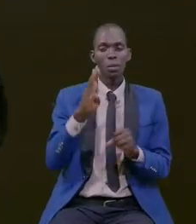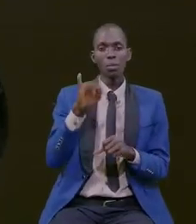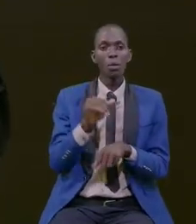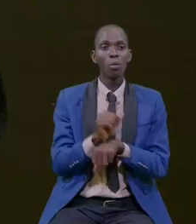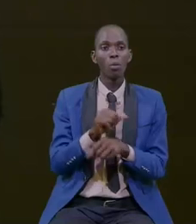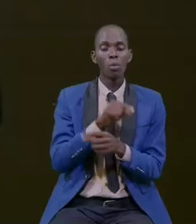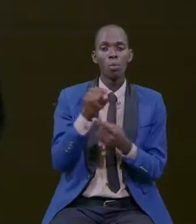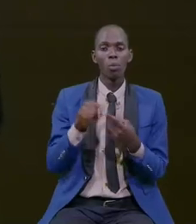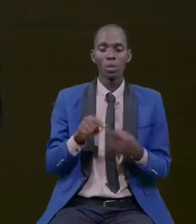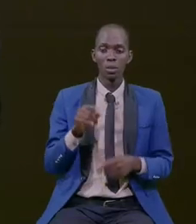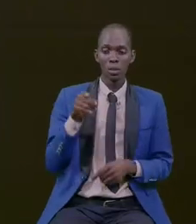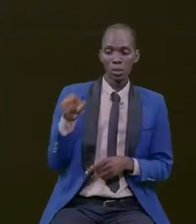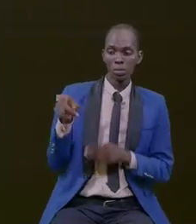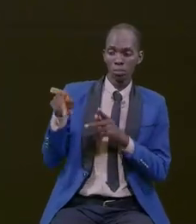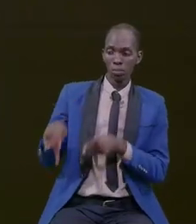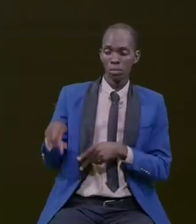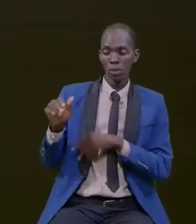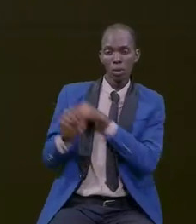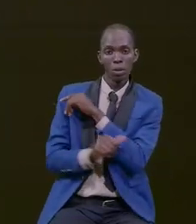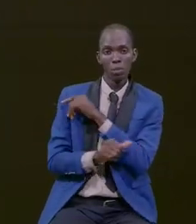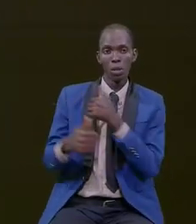son fils Isaac sur